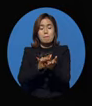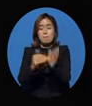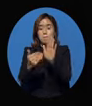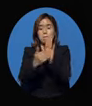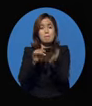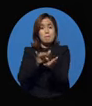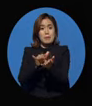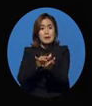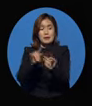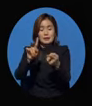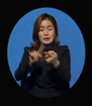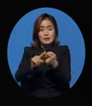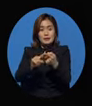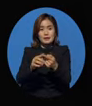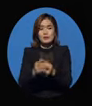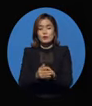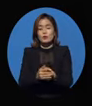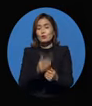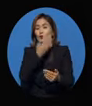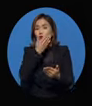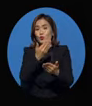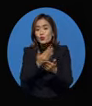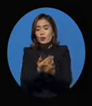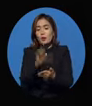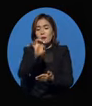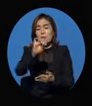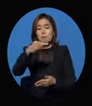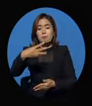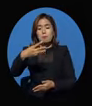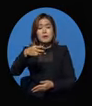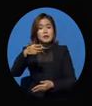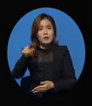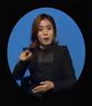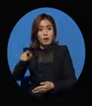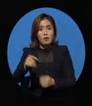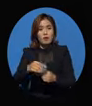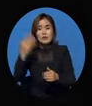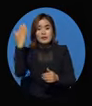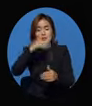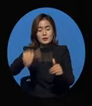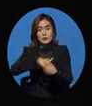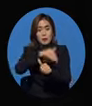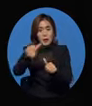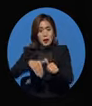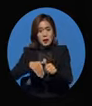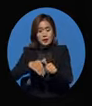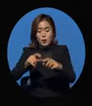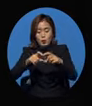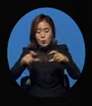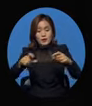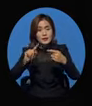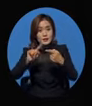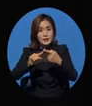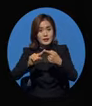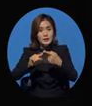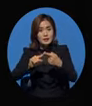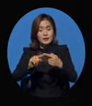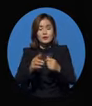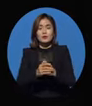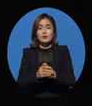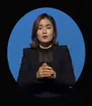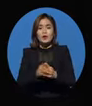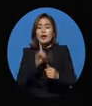생산하고 있는데 그 핵심 불지 랭 필터 워 아 친환경 플라스틱 빽 이 이제 프로 팽 적